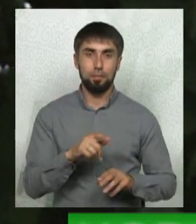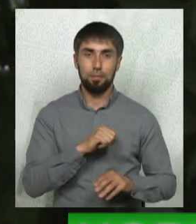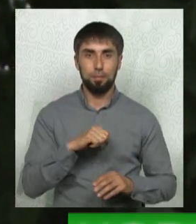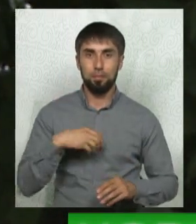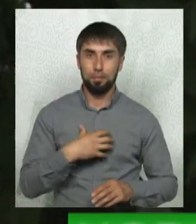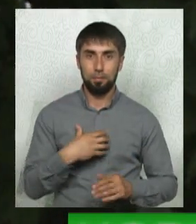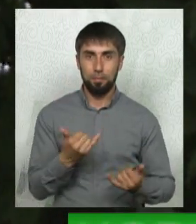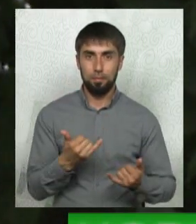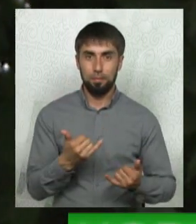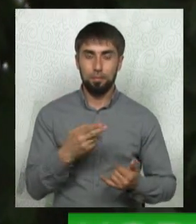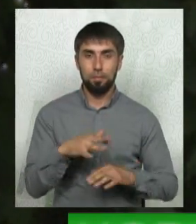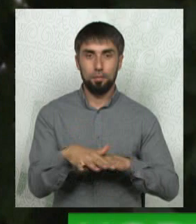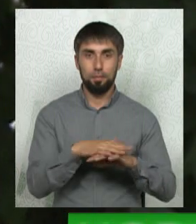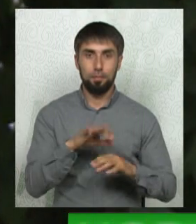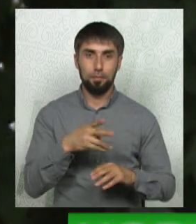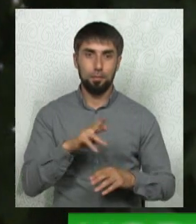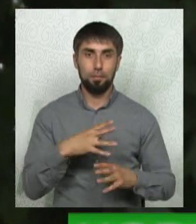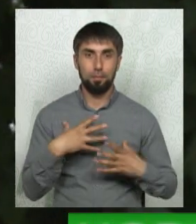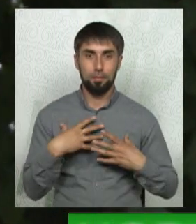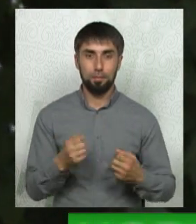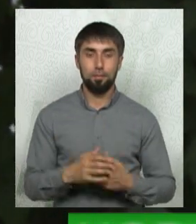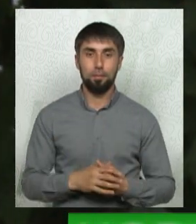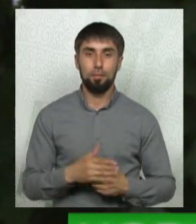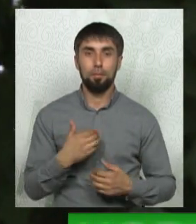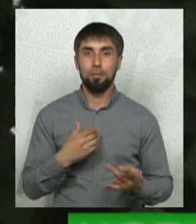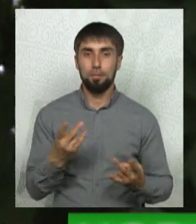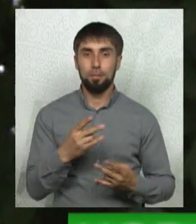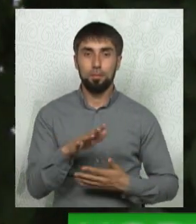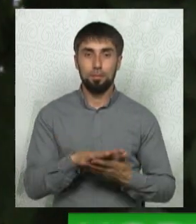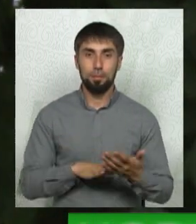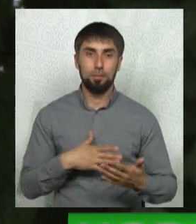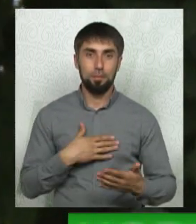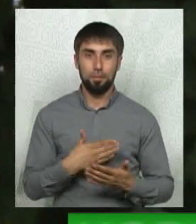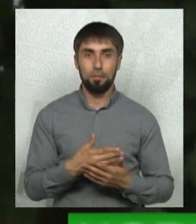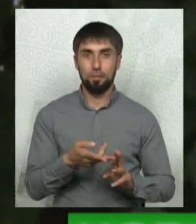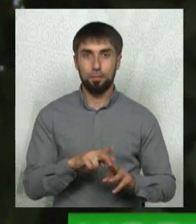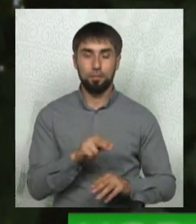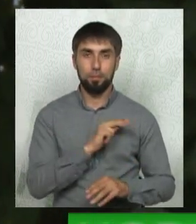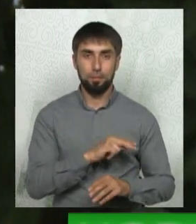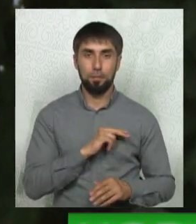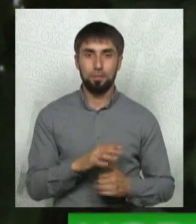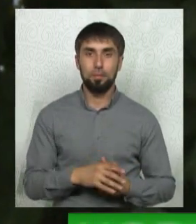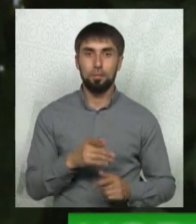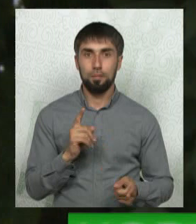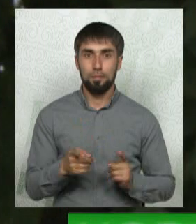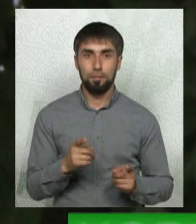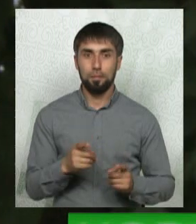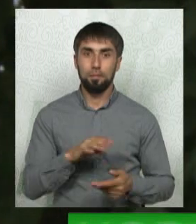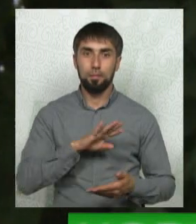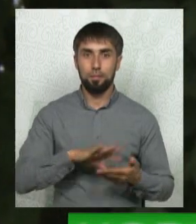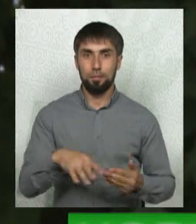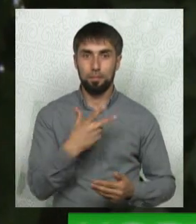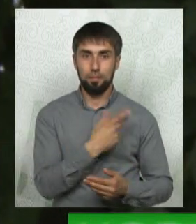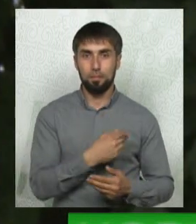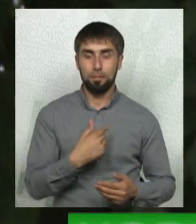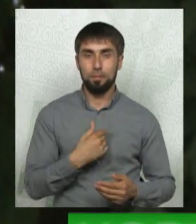приоритет для населения и для здравоохранения. Мы должны продолжить активно эту работу. Действительно, без